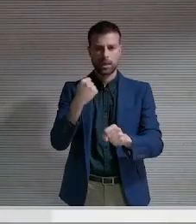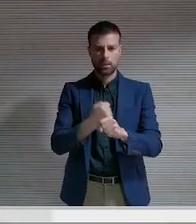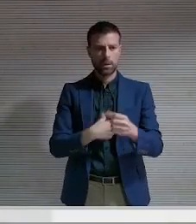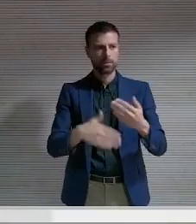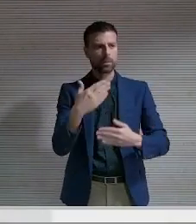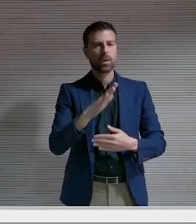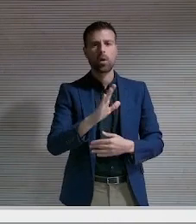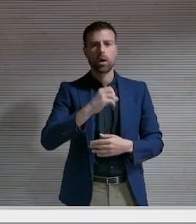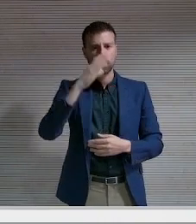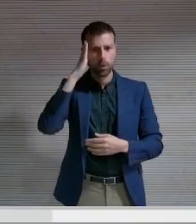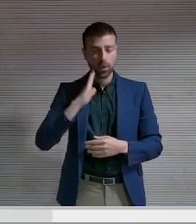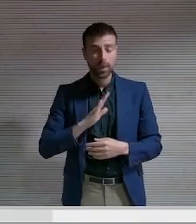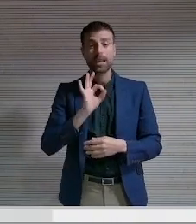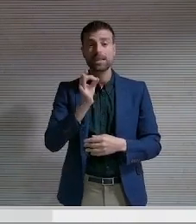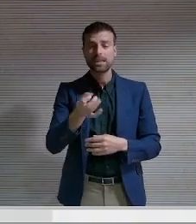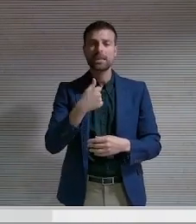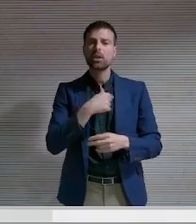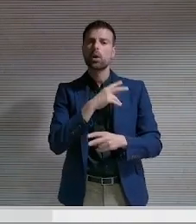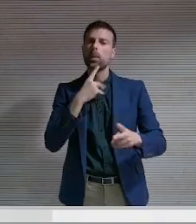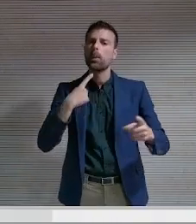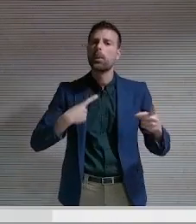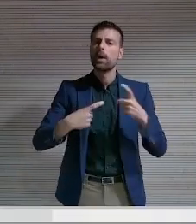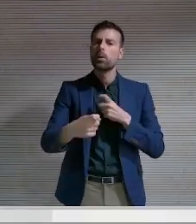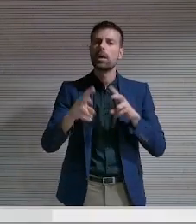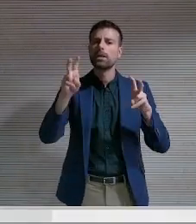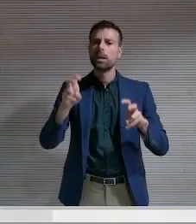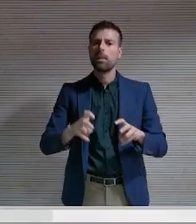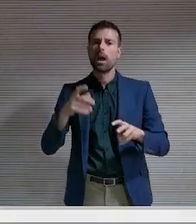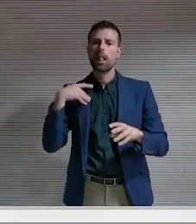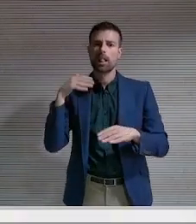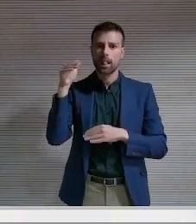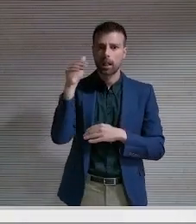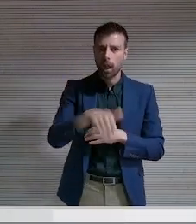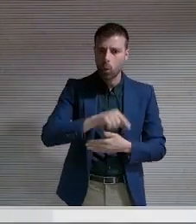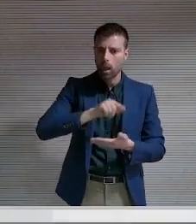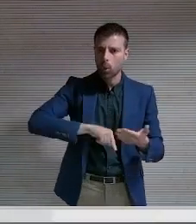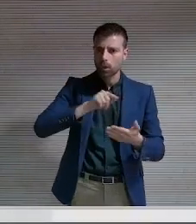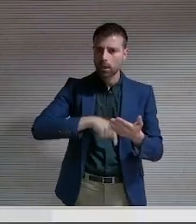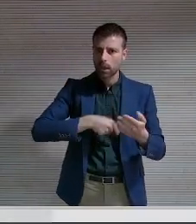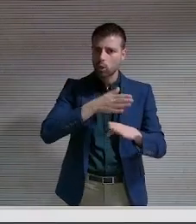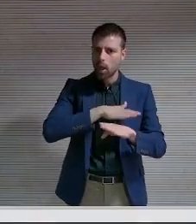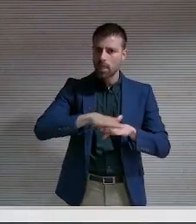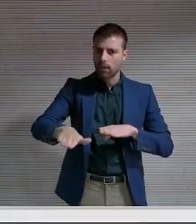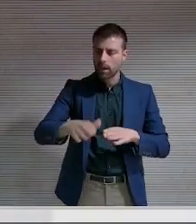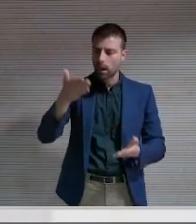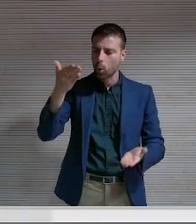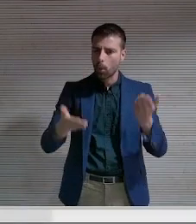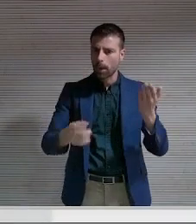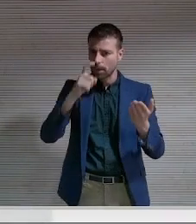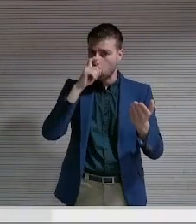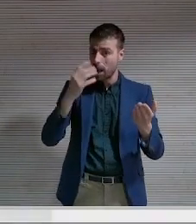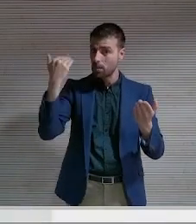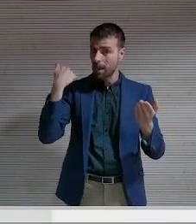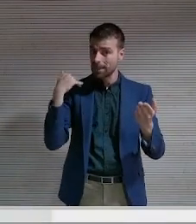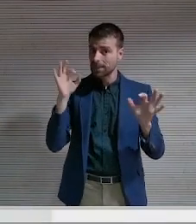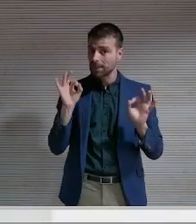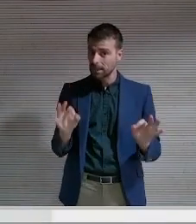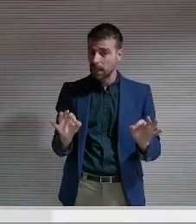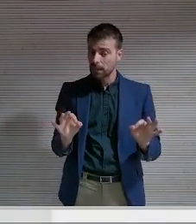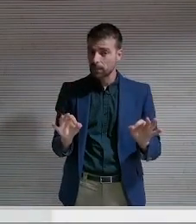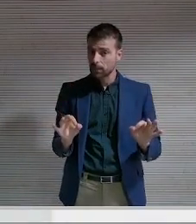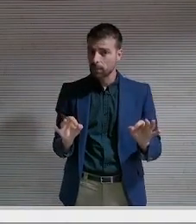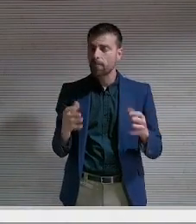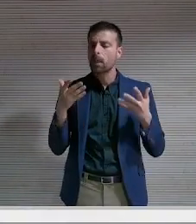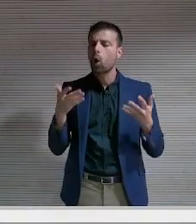Hola, bon dia. Sí, us volia preguntar per la caiguda de la contractació indefinida en comparació amb l'any passat.